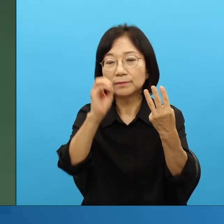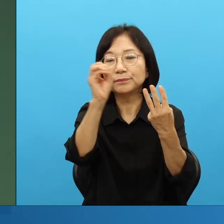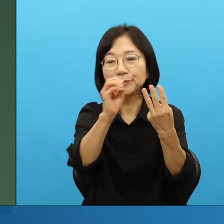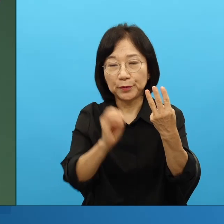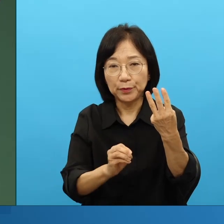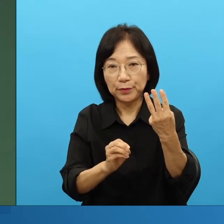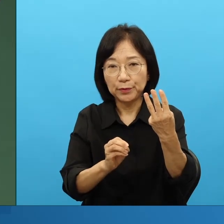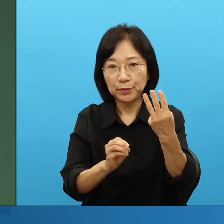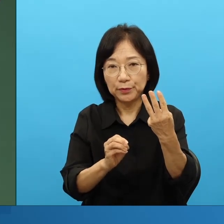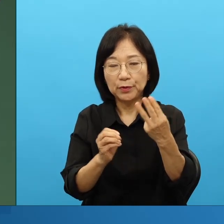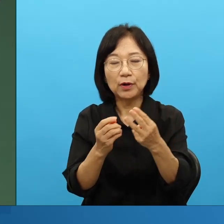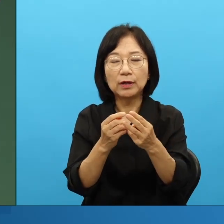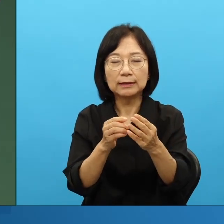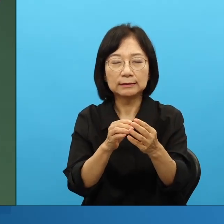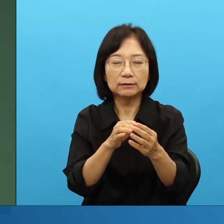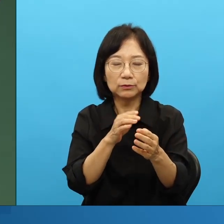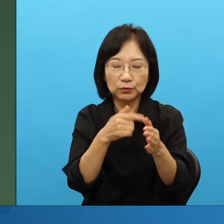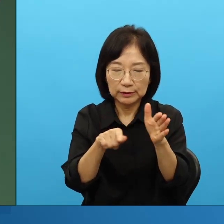为了能够准备百分之三百，要准备祷告。